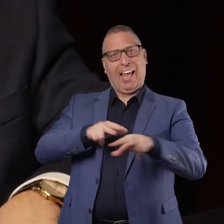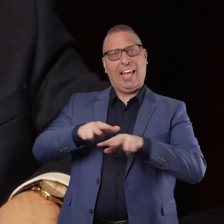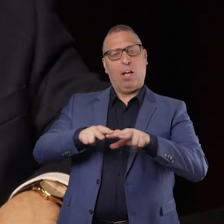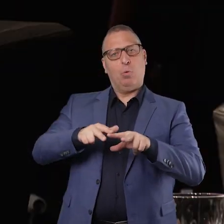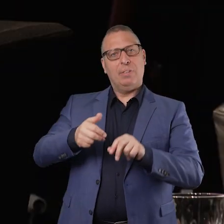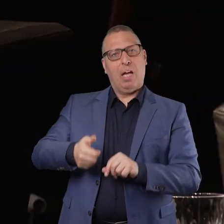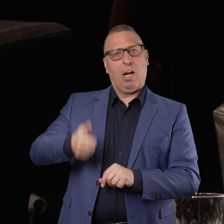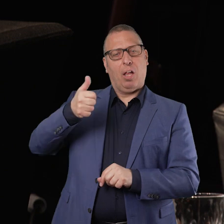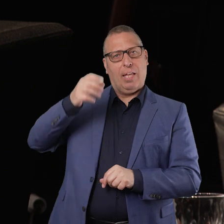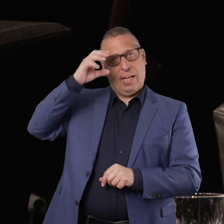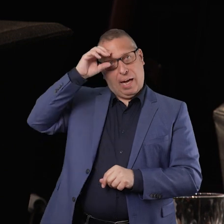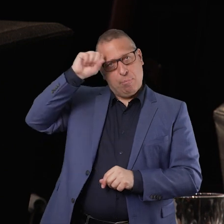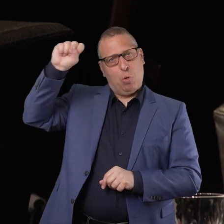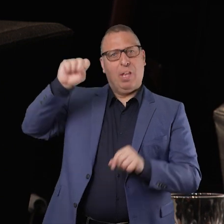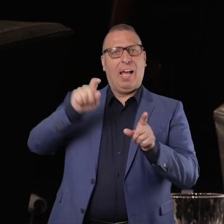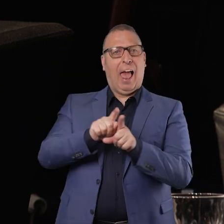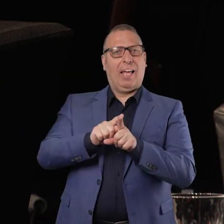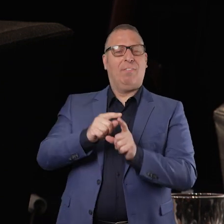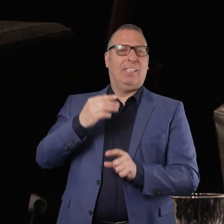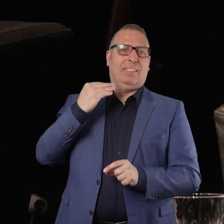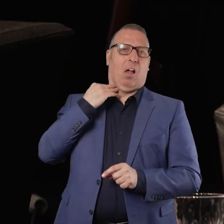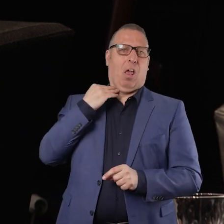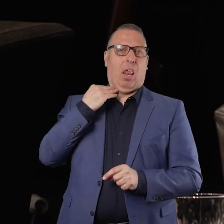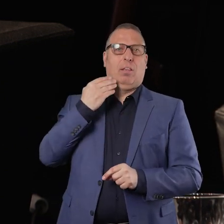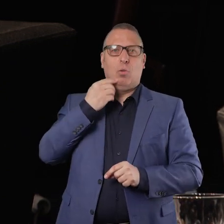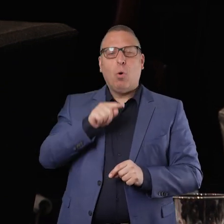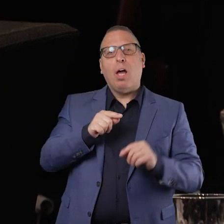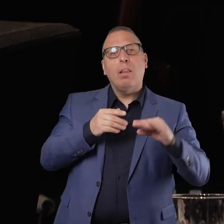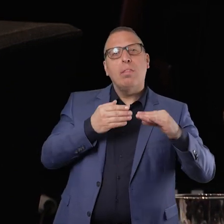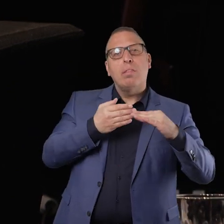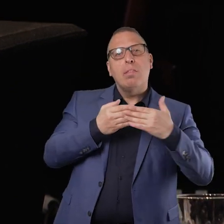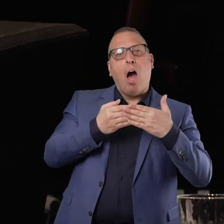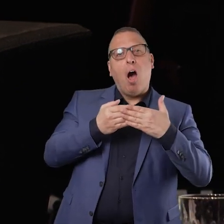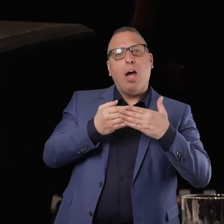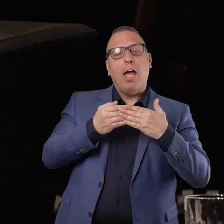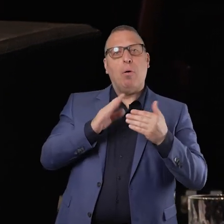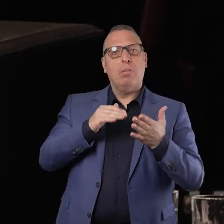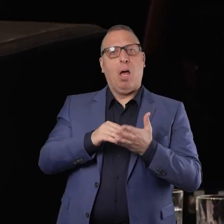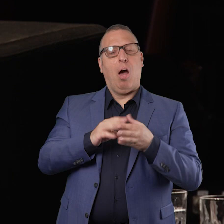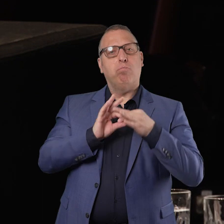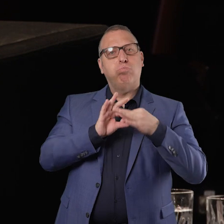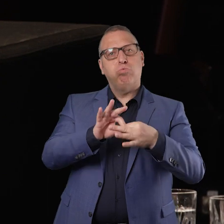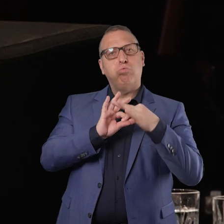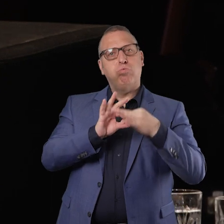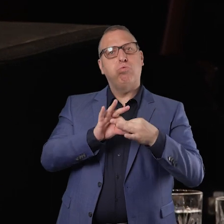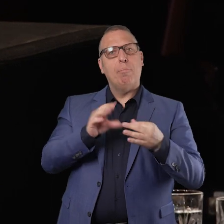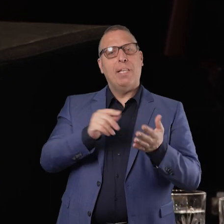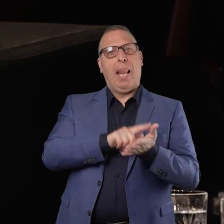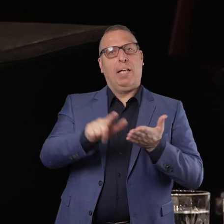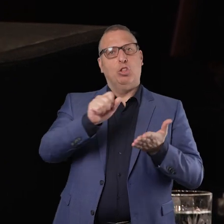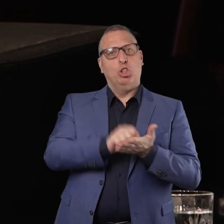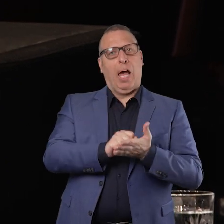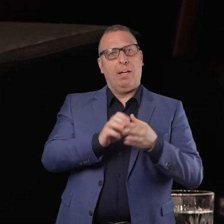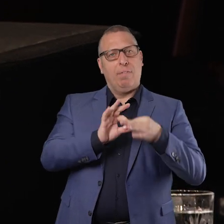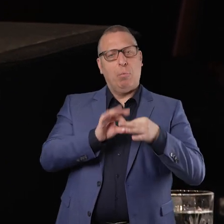Regierungsrat, Graubünden ist wie der Kanton St. Gallen aufgrund von der Nähe sehr eng mit dem Liechtenstein